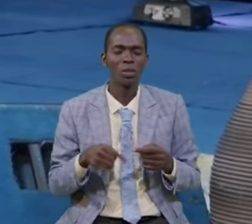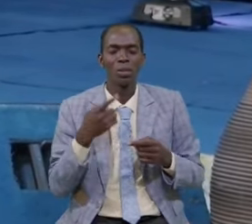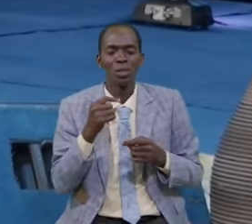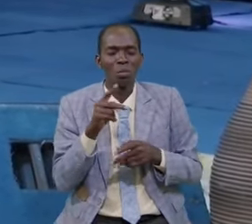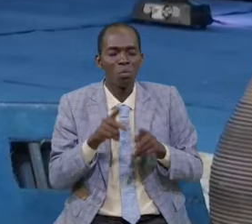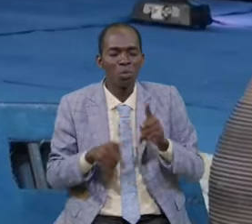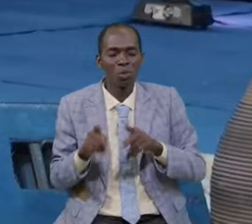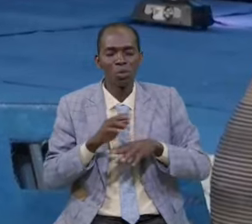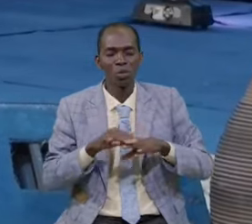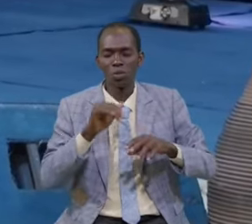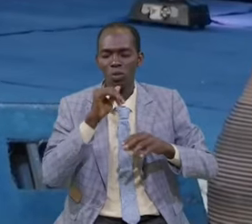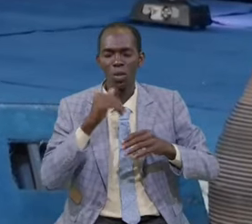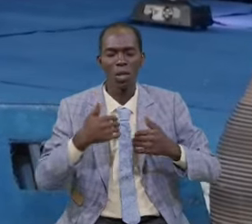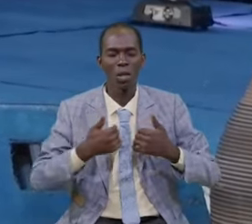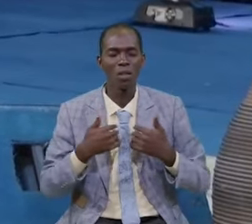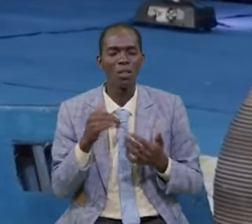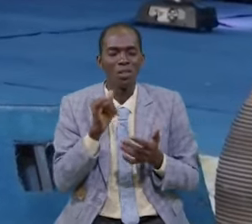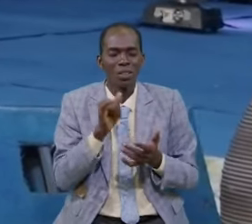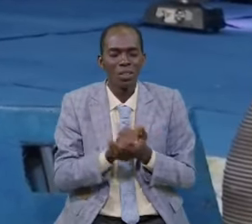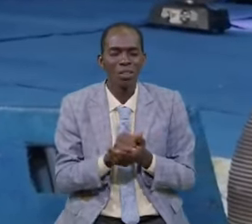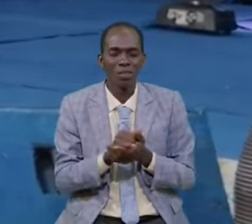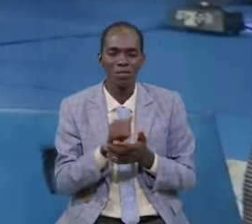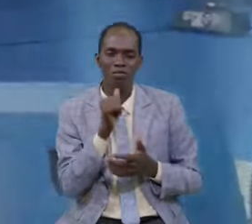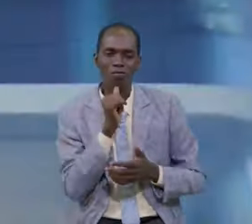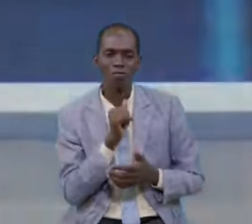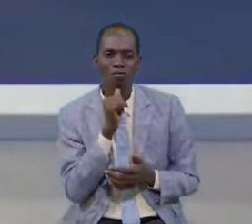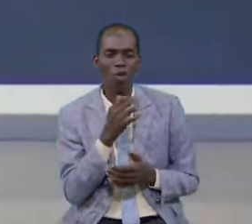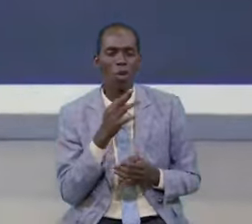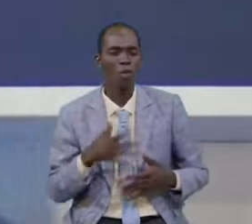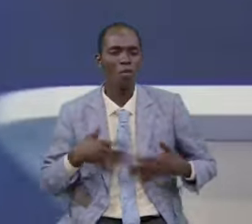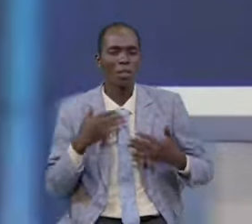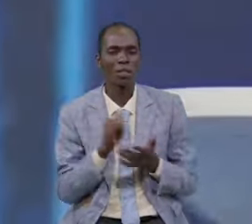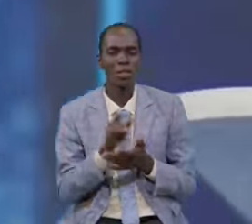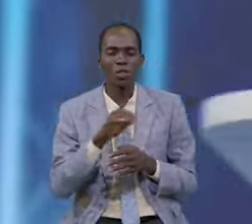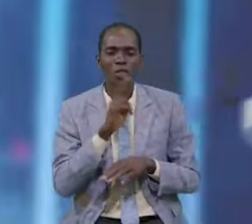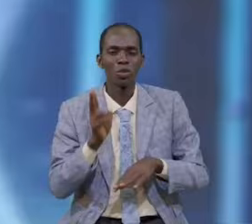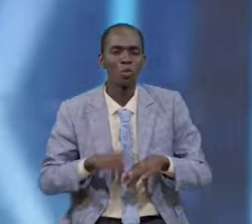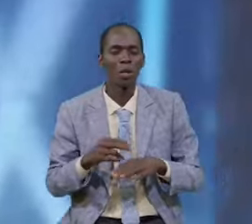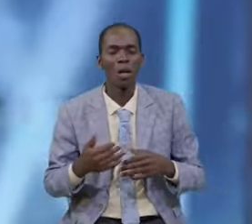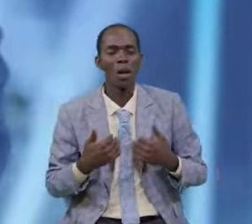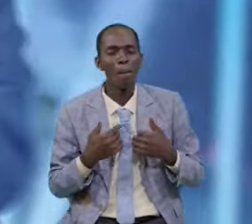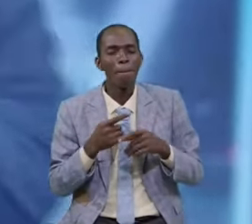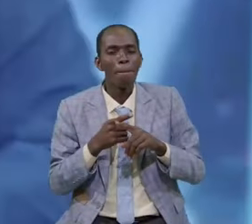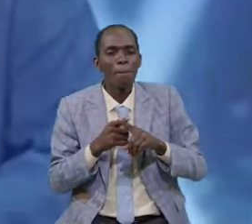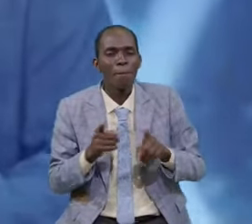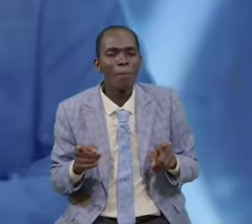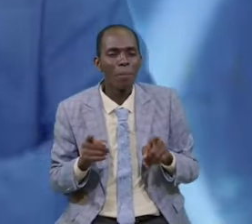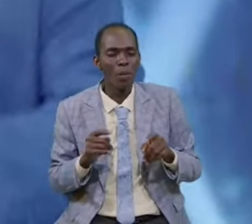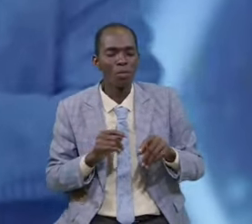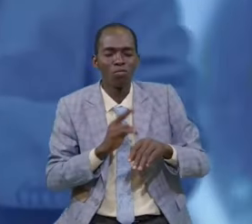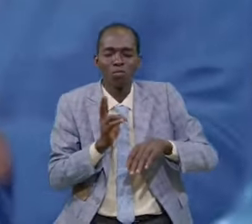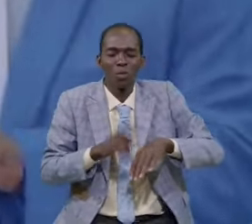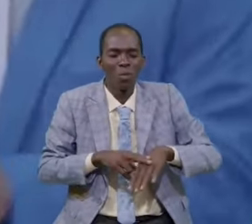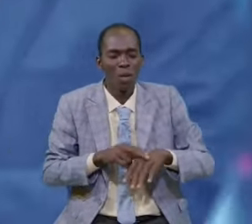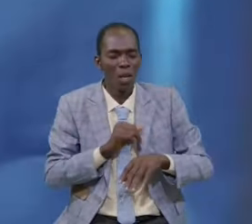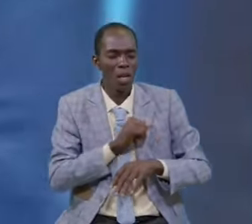pas cette vie sacrée aujourd'hui qu'ils avaient avant. Est-ce que tu penses à la morale, aux attitudes morales, à la